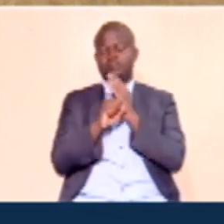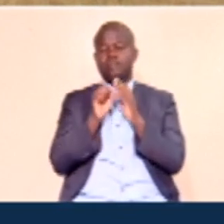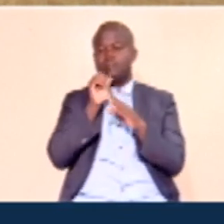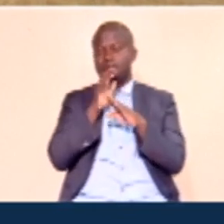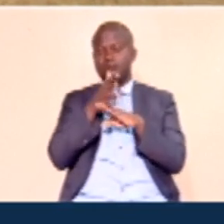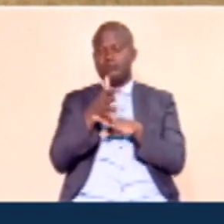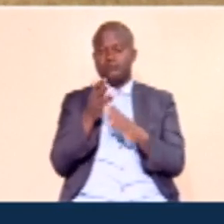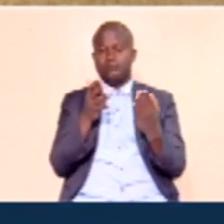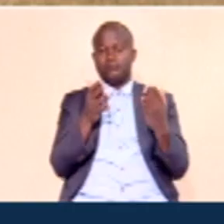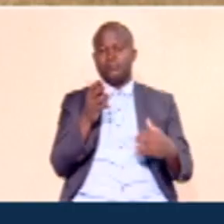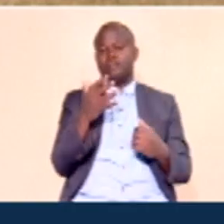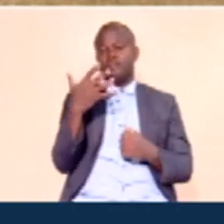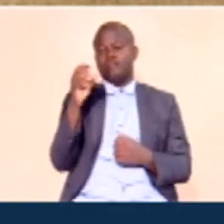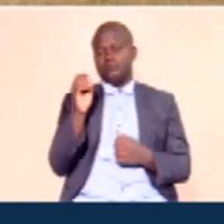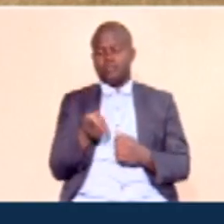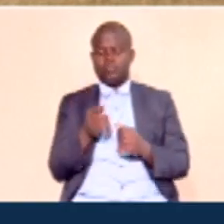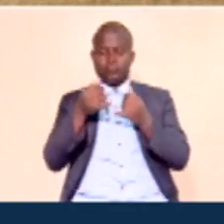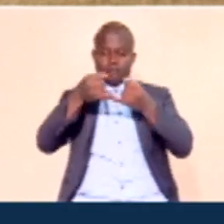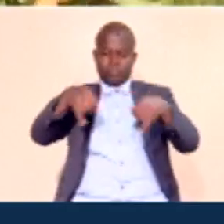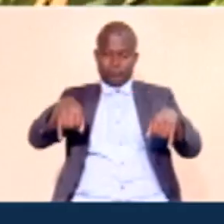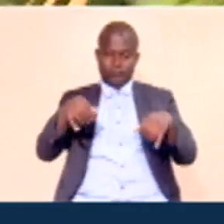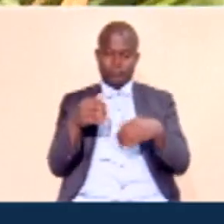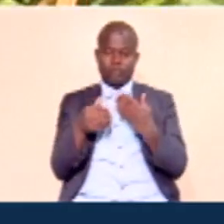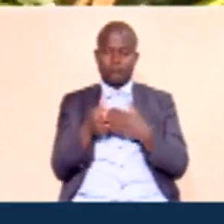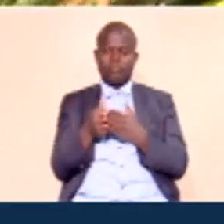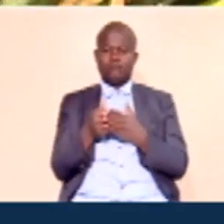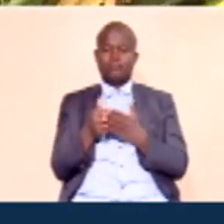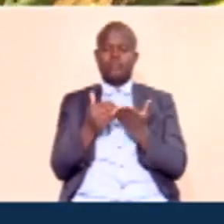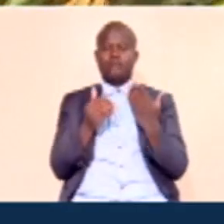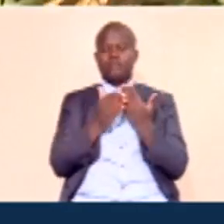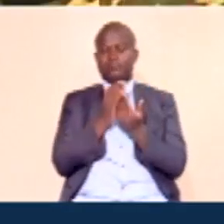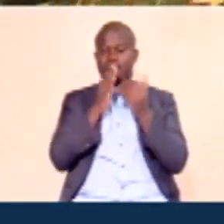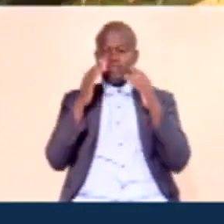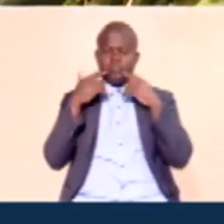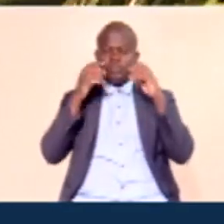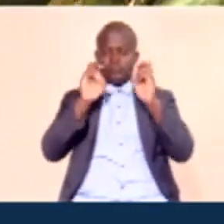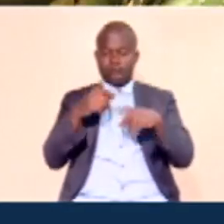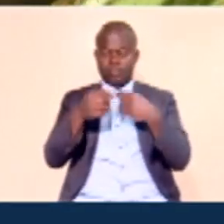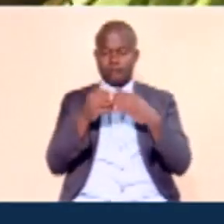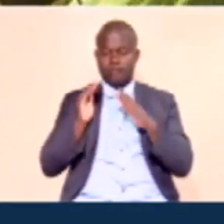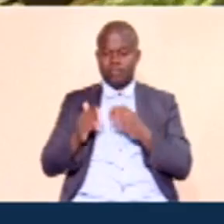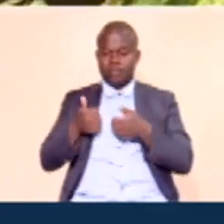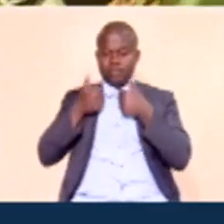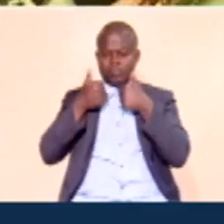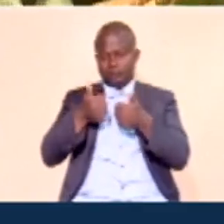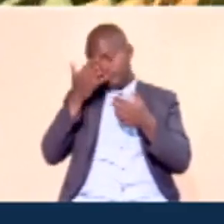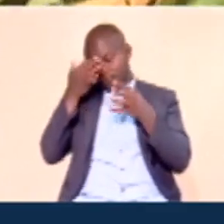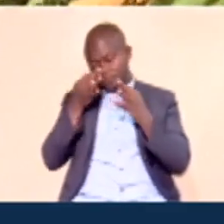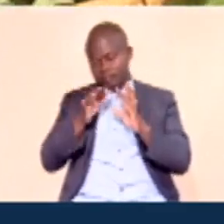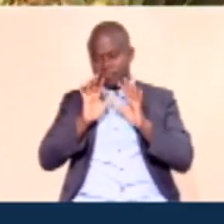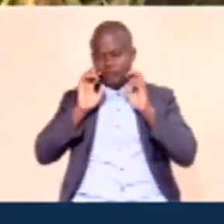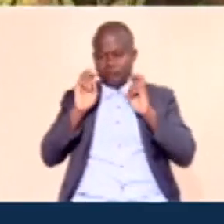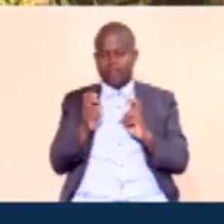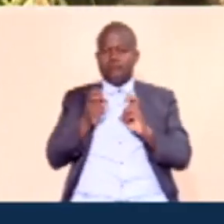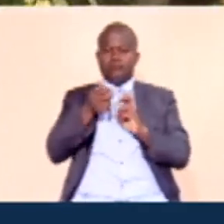itagera kuri 50 isigaye mu kato hagati aho aborozi bavuga ko bakomeje kwitwararika ku ngamba zo kurinda ko amatungo